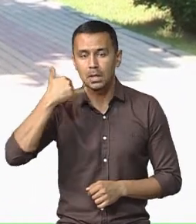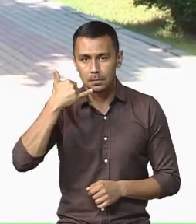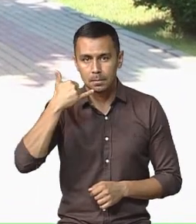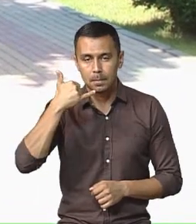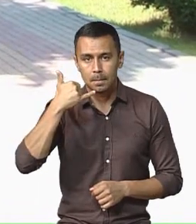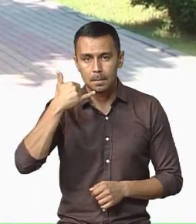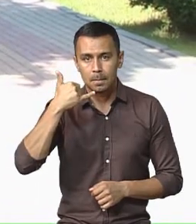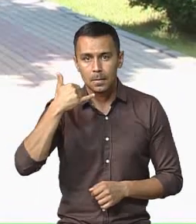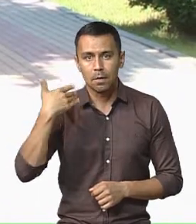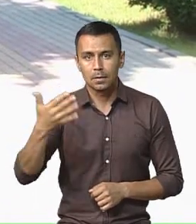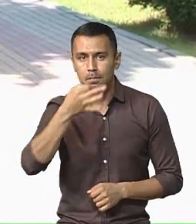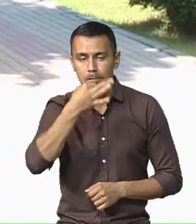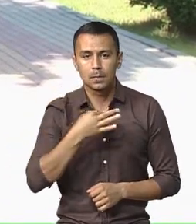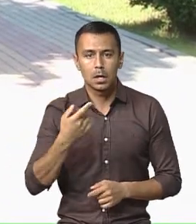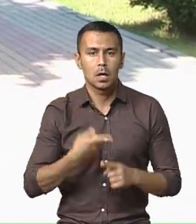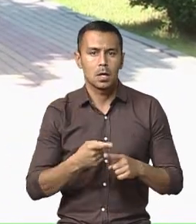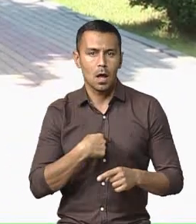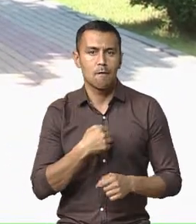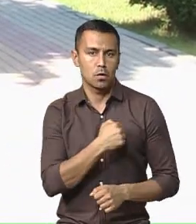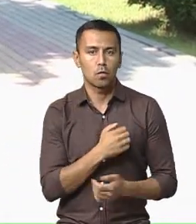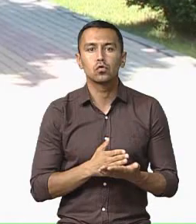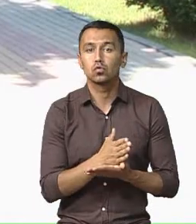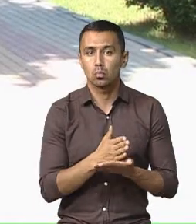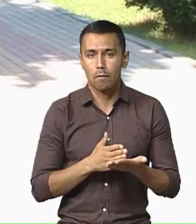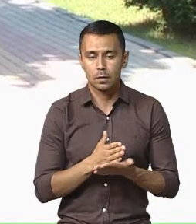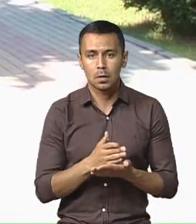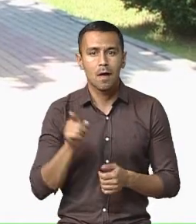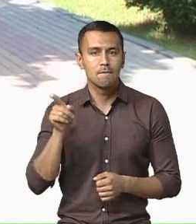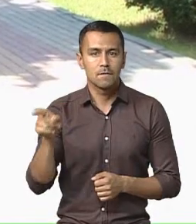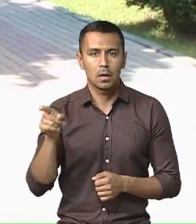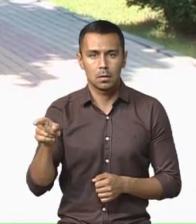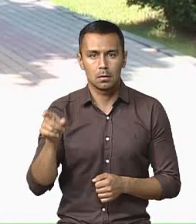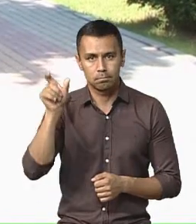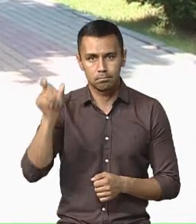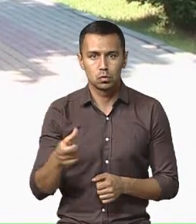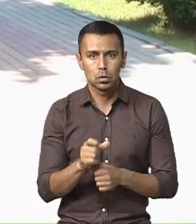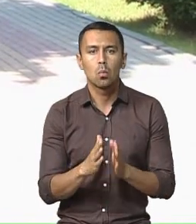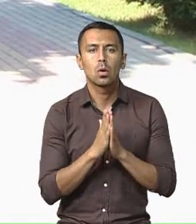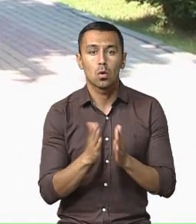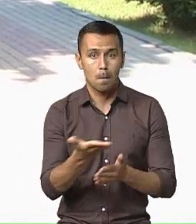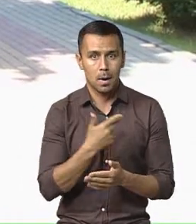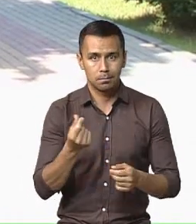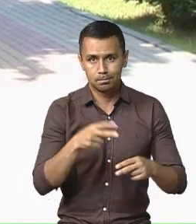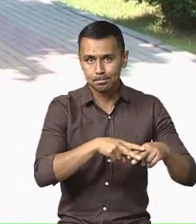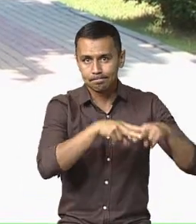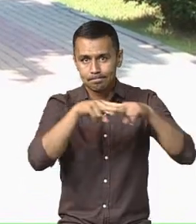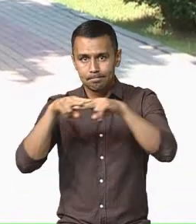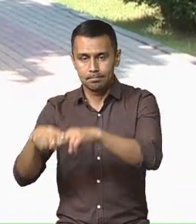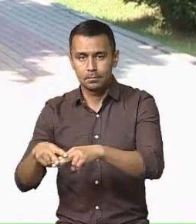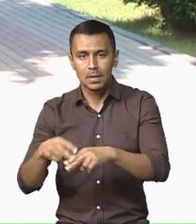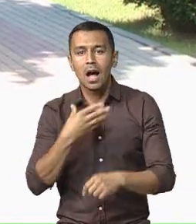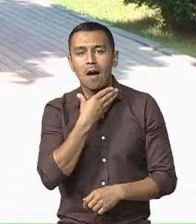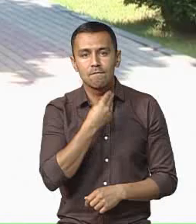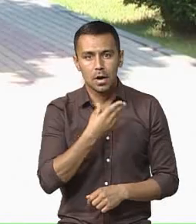слухавку, він назвався військовослужбовцем, він дуже попросив, щоб ми надіслали йому